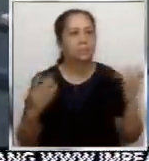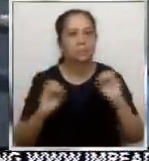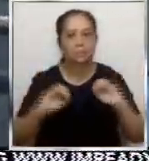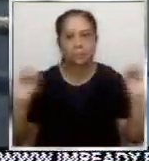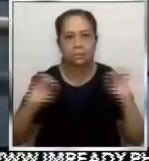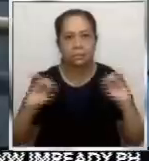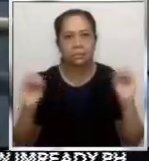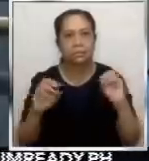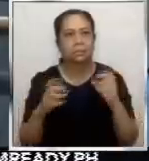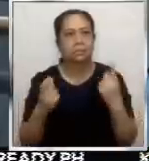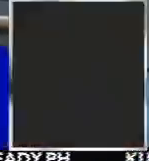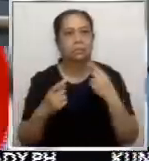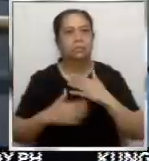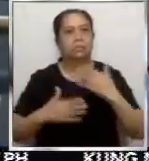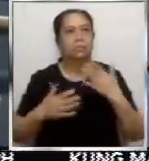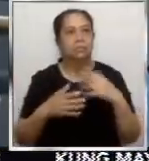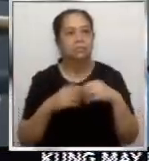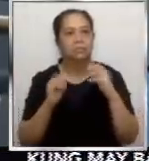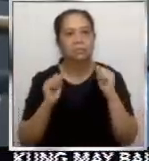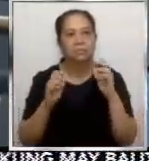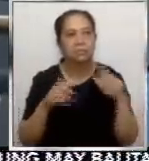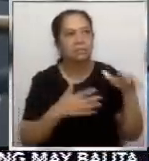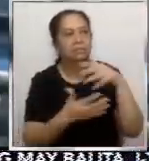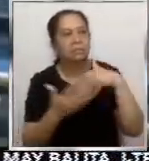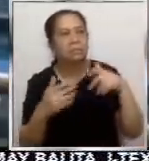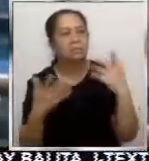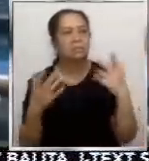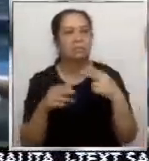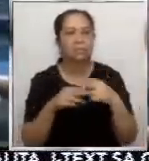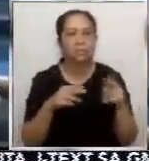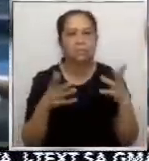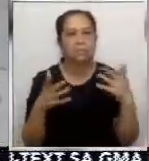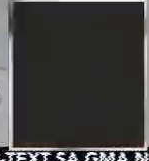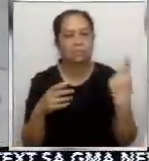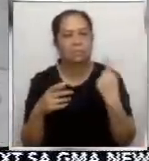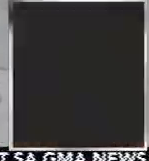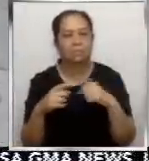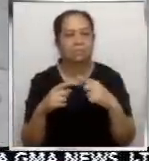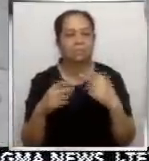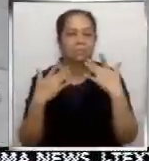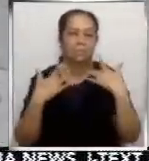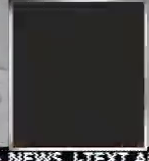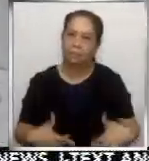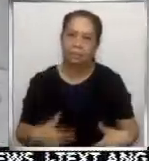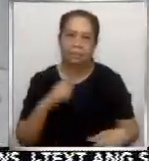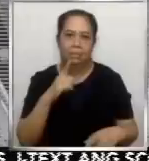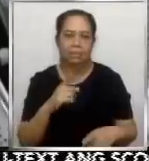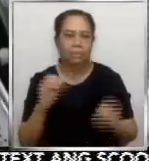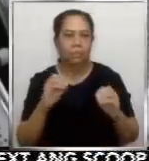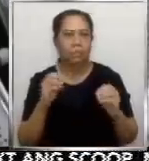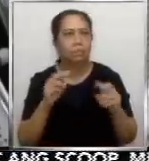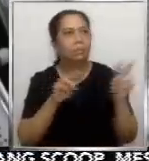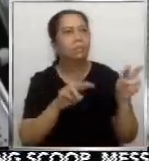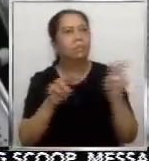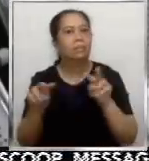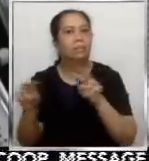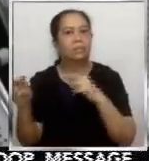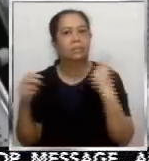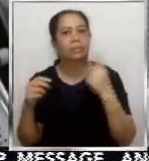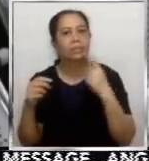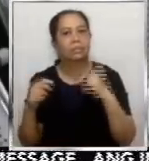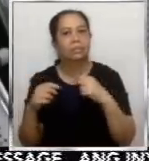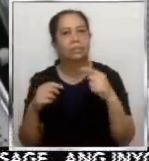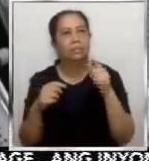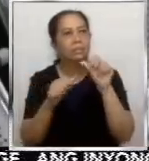Only breathing this air-conditioned air like for 3 months already. It's very depressing. Wala siyang ibang nakikita kundi ang bawat